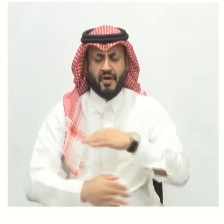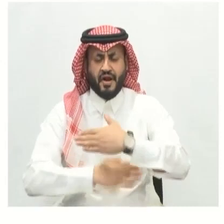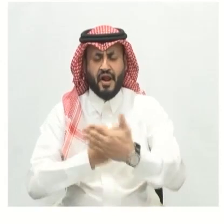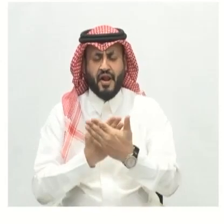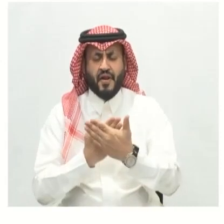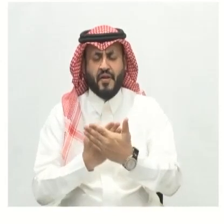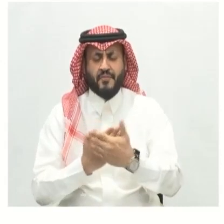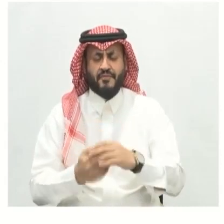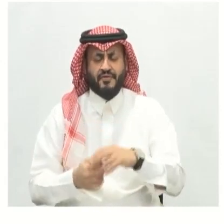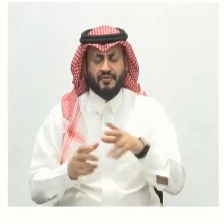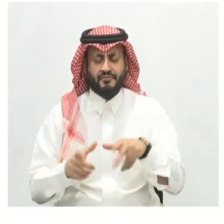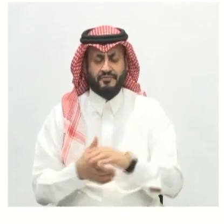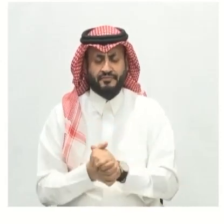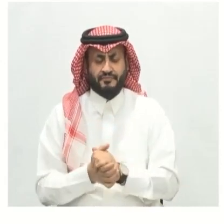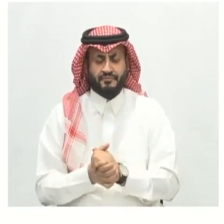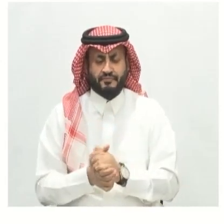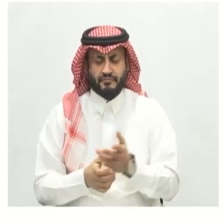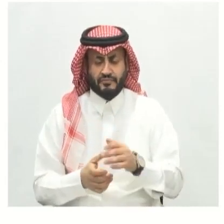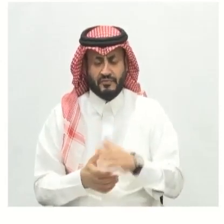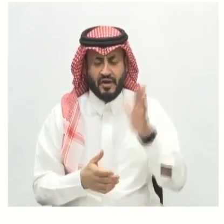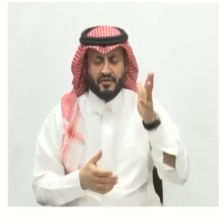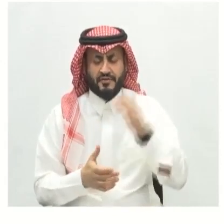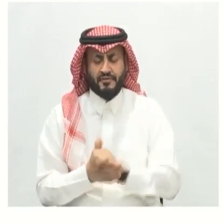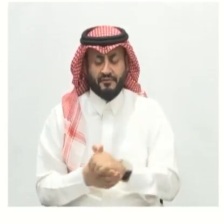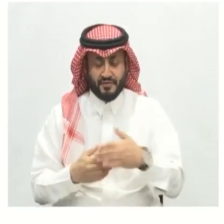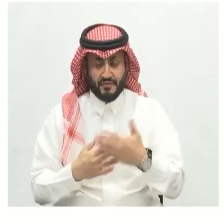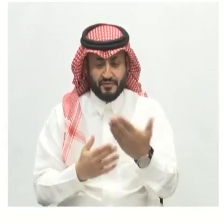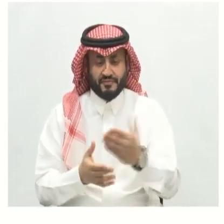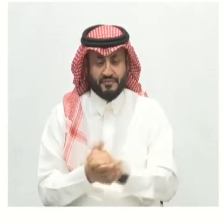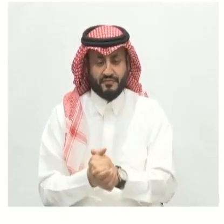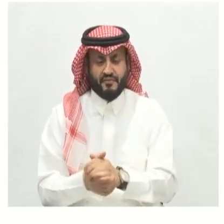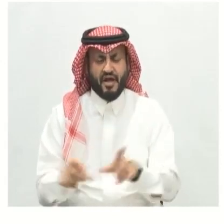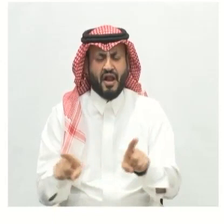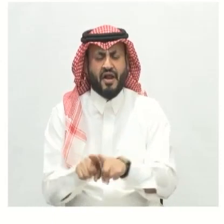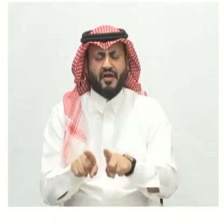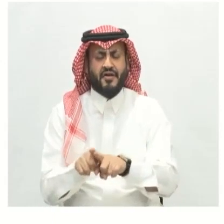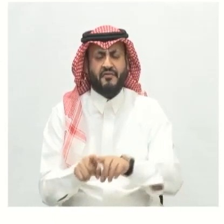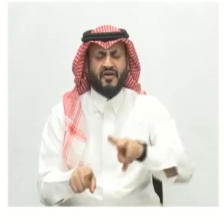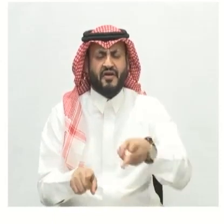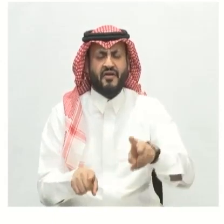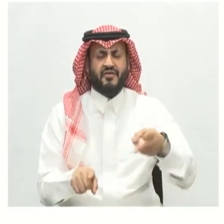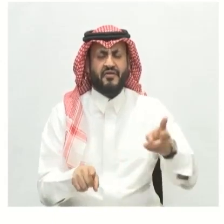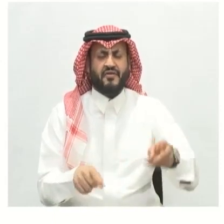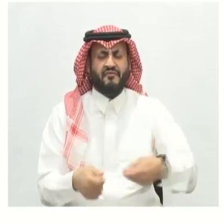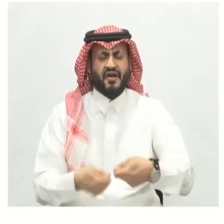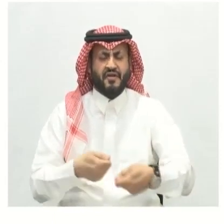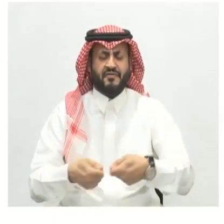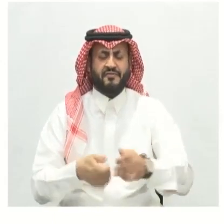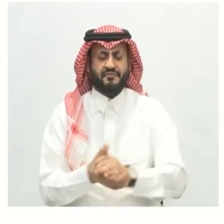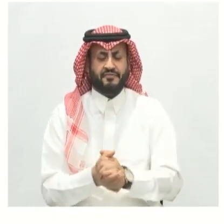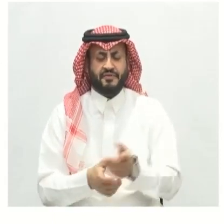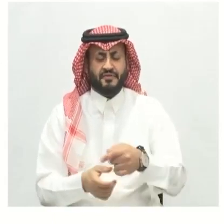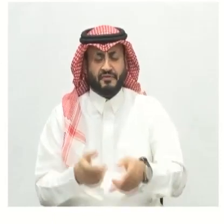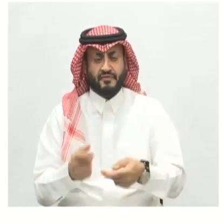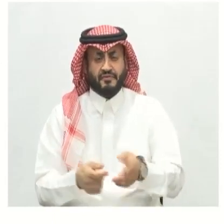الذوق العام من اللوائح الحديثه التي صدرت مواكبه للتغييرات الاقتصاديه التي